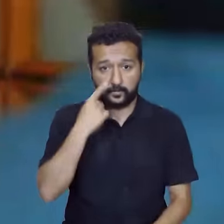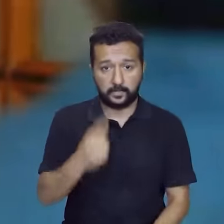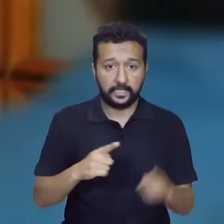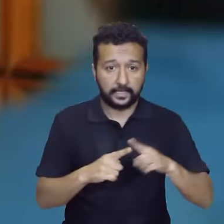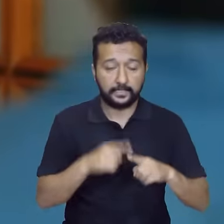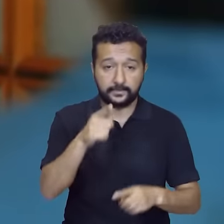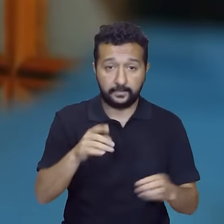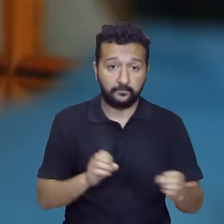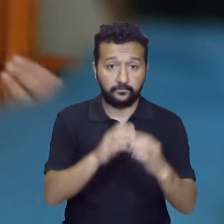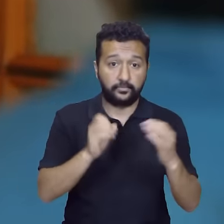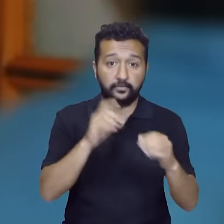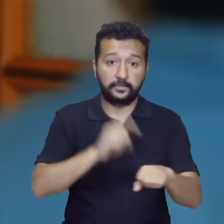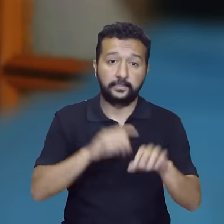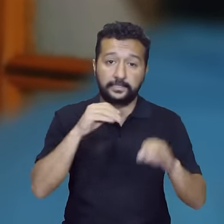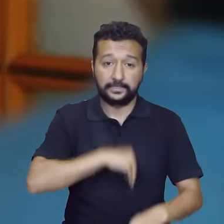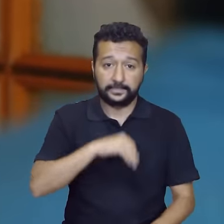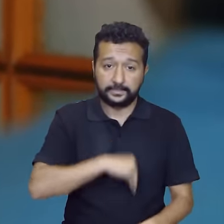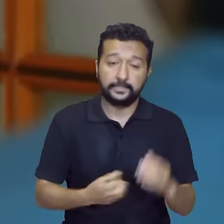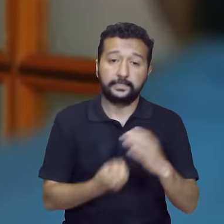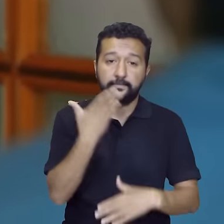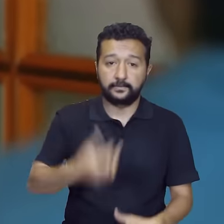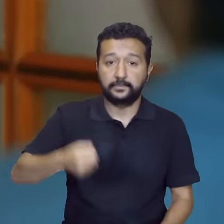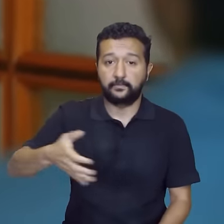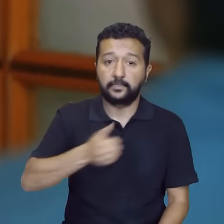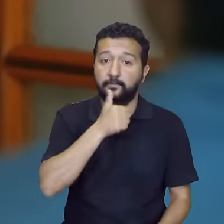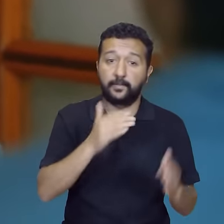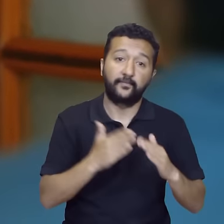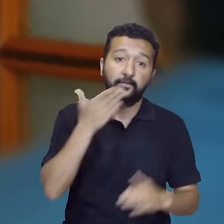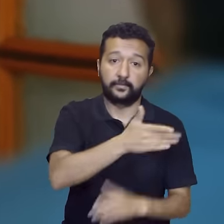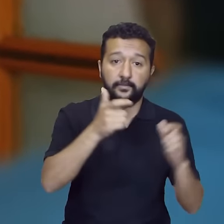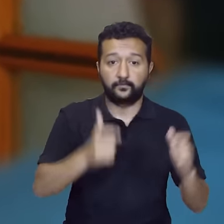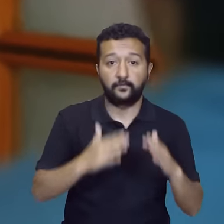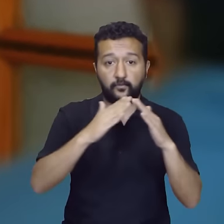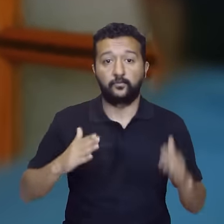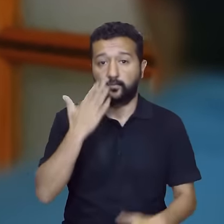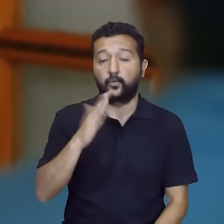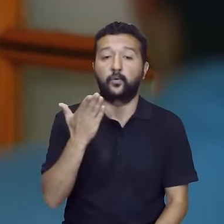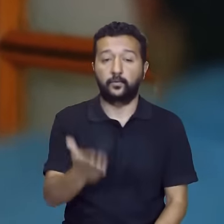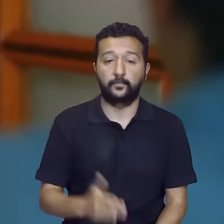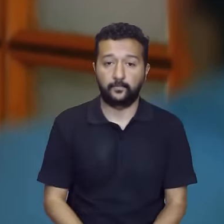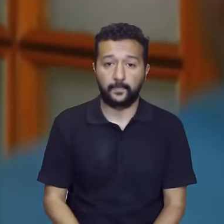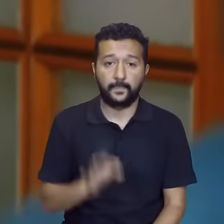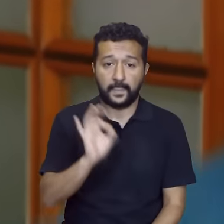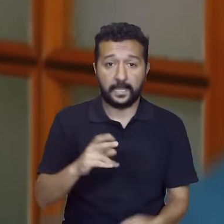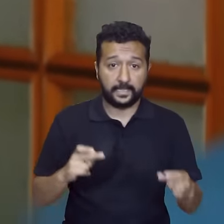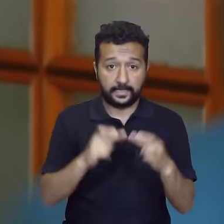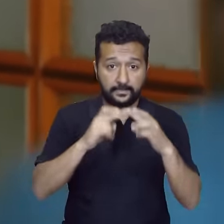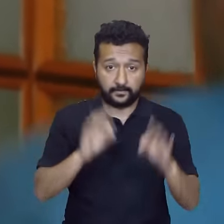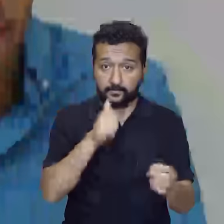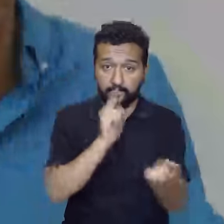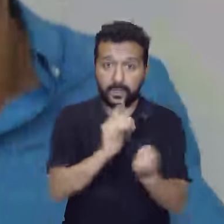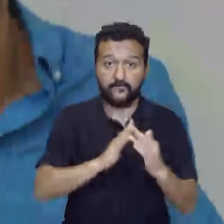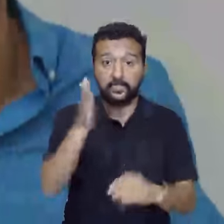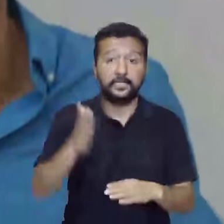Tarık. Seninle kavga ettiğim zaman böyle içinden çıkabileceğim, valizimi alıp babamın evine gidebileceğim bir yuvamız bile yok. Her kavga ettiğimizde babanın